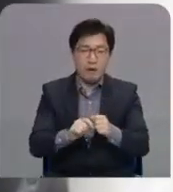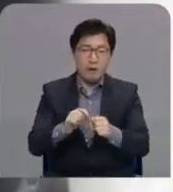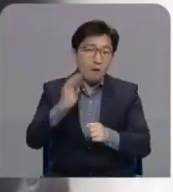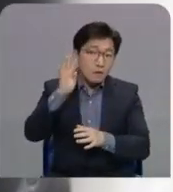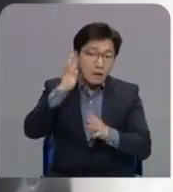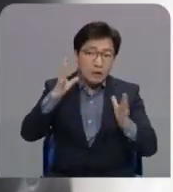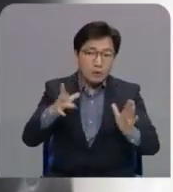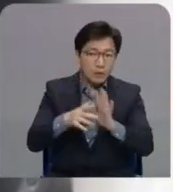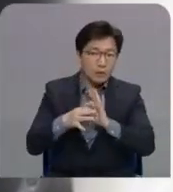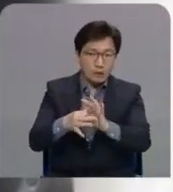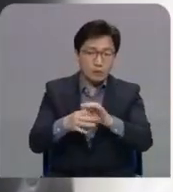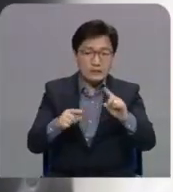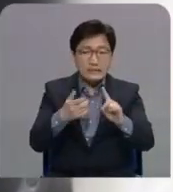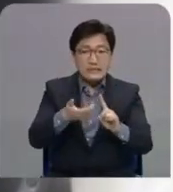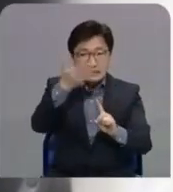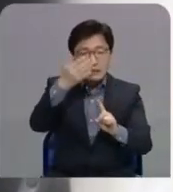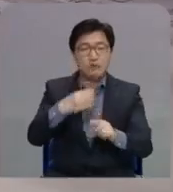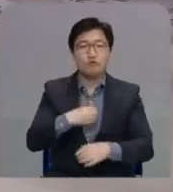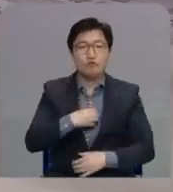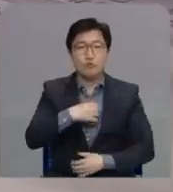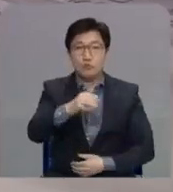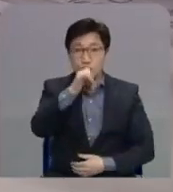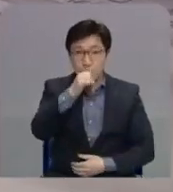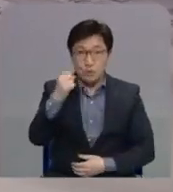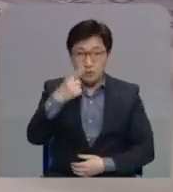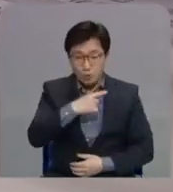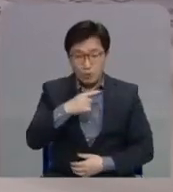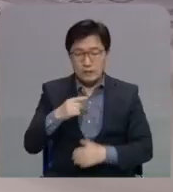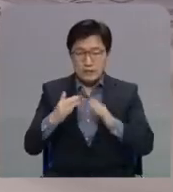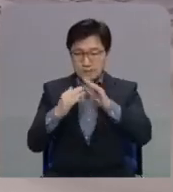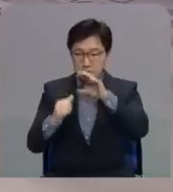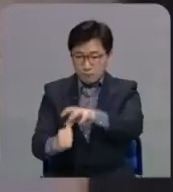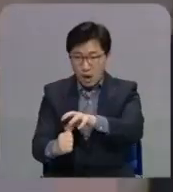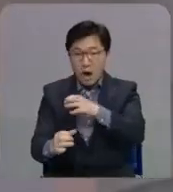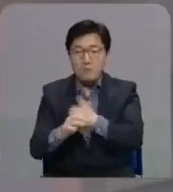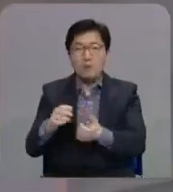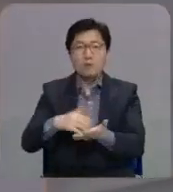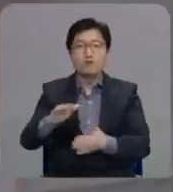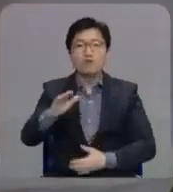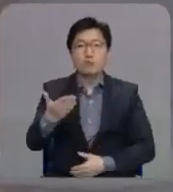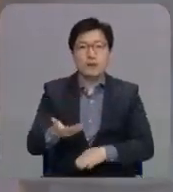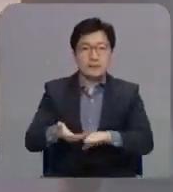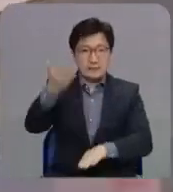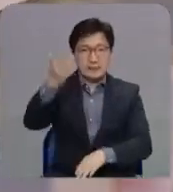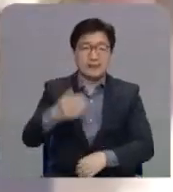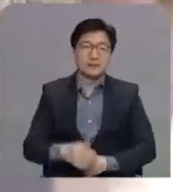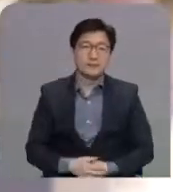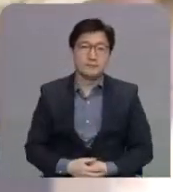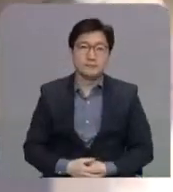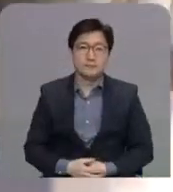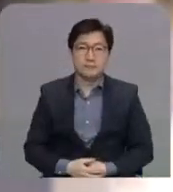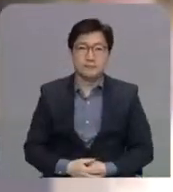1을 웃돌고 있고 자가 경리 자수는 900 명을 넘어섰습니다 kbs 뉴스 주유민 입니다